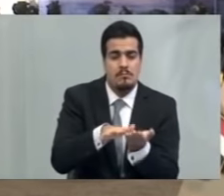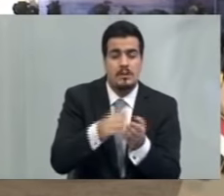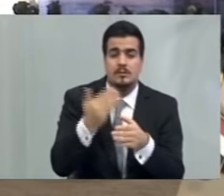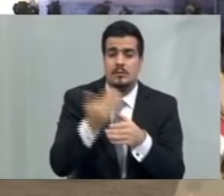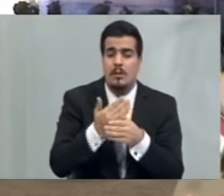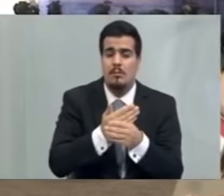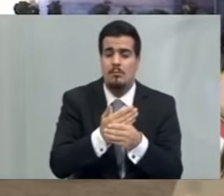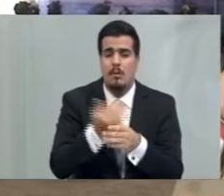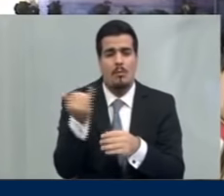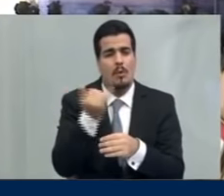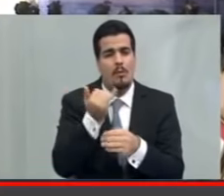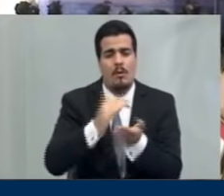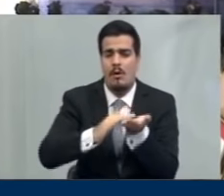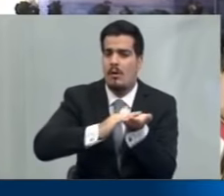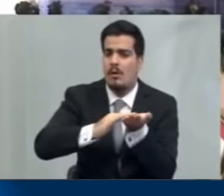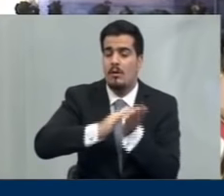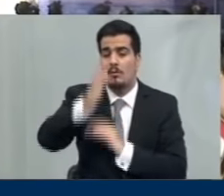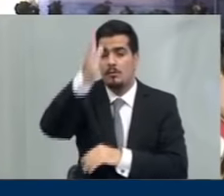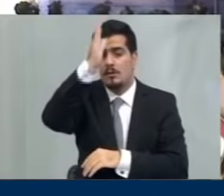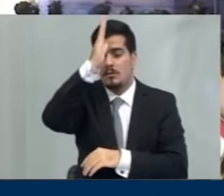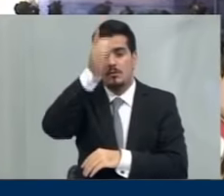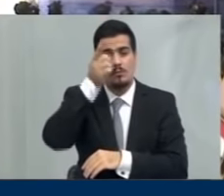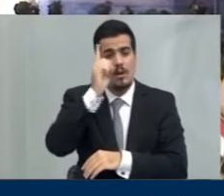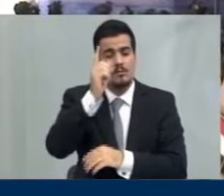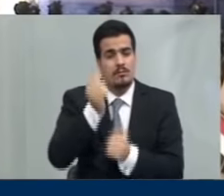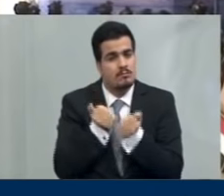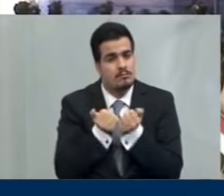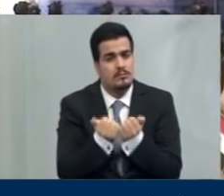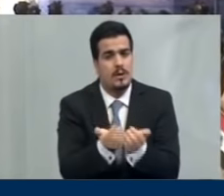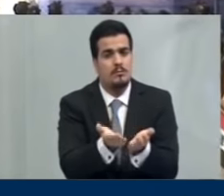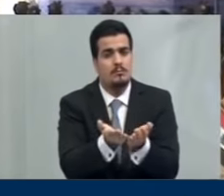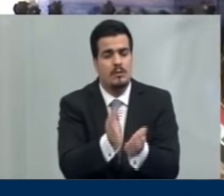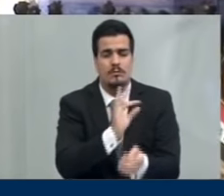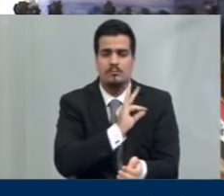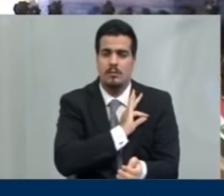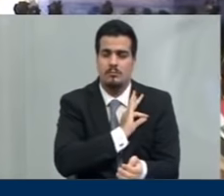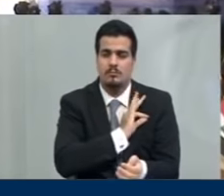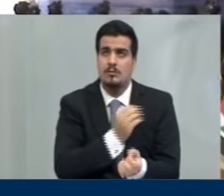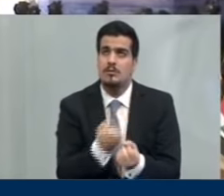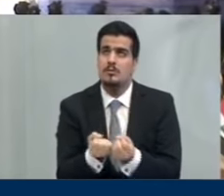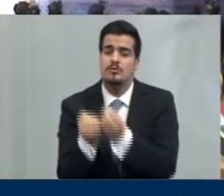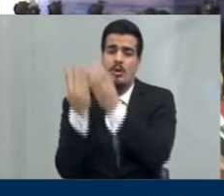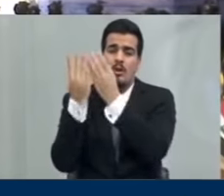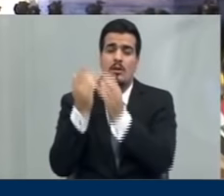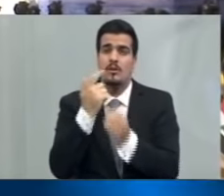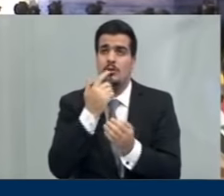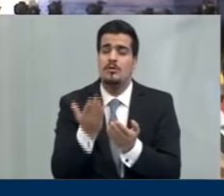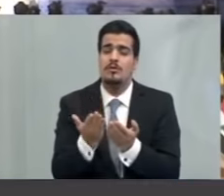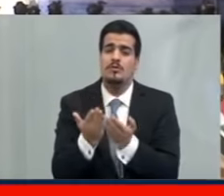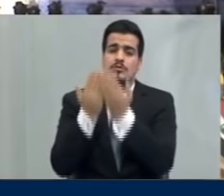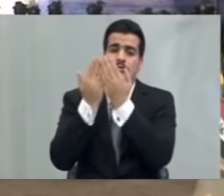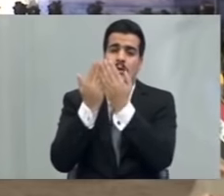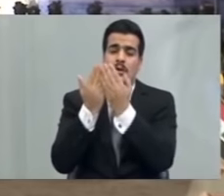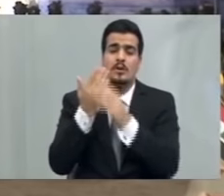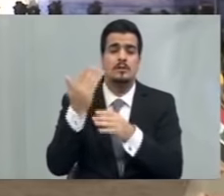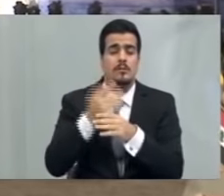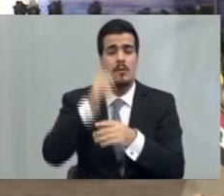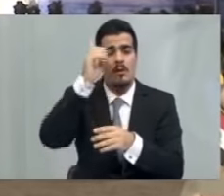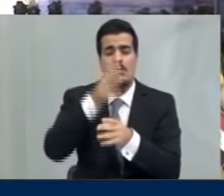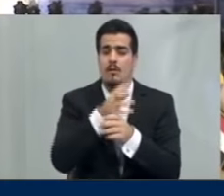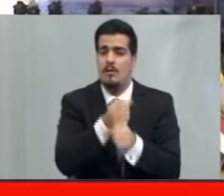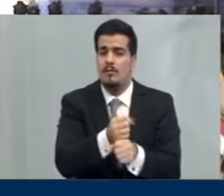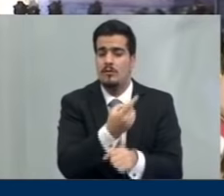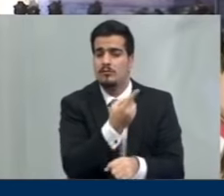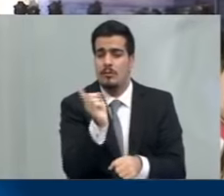العراق من دمائهم، ونقول لهم الرحمة والرضوان والخلود في جنات الله سبحانه وتعالى،